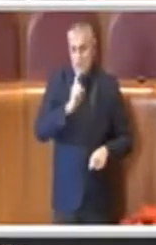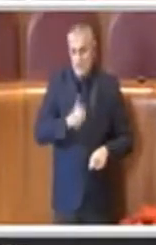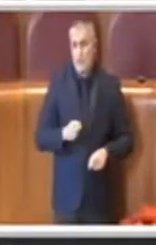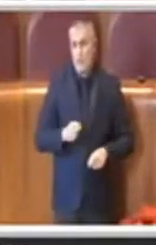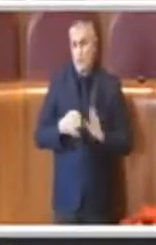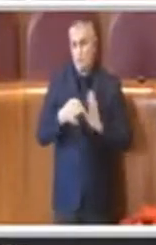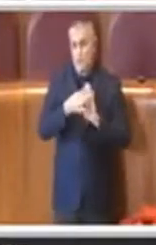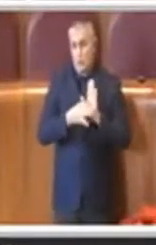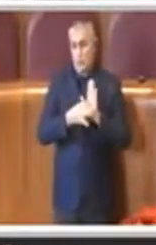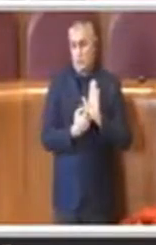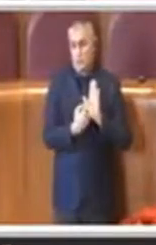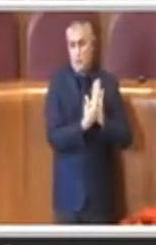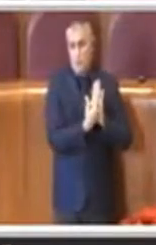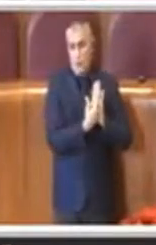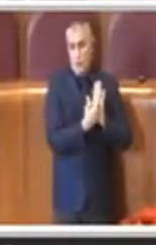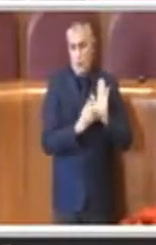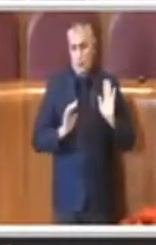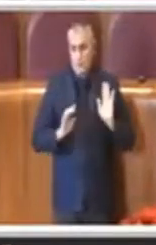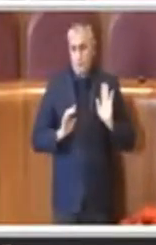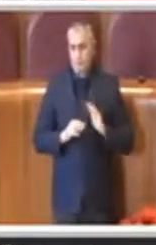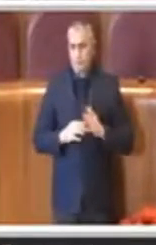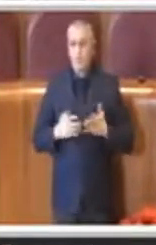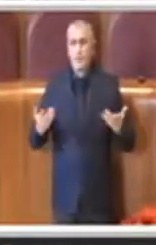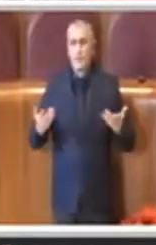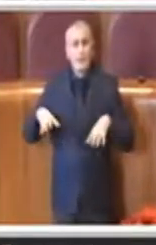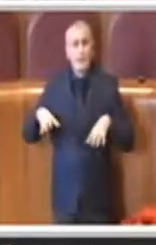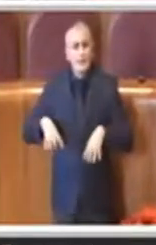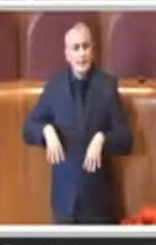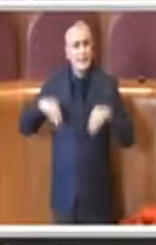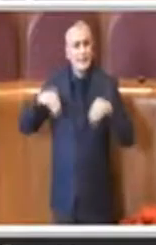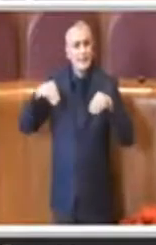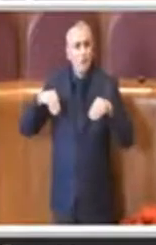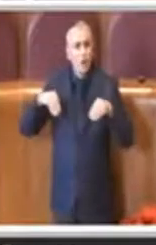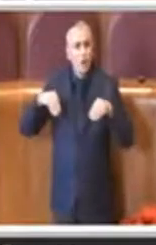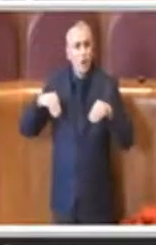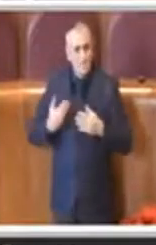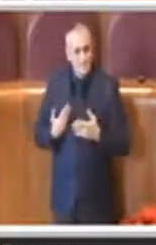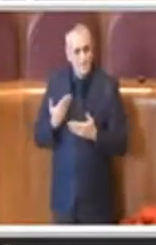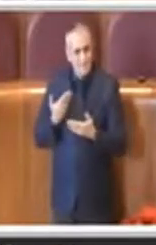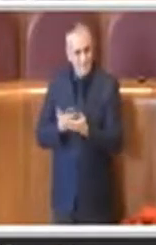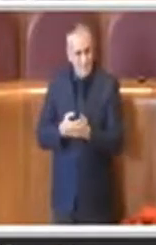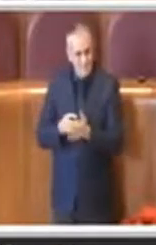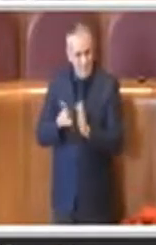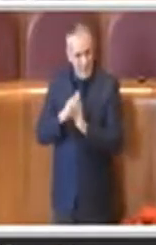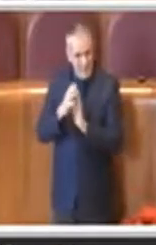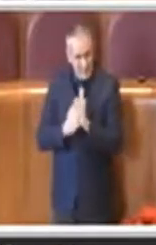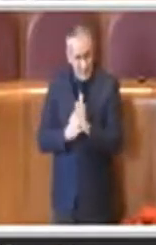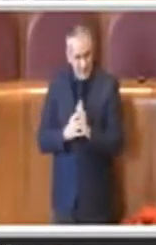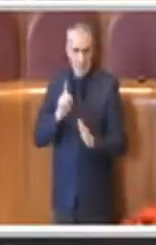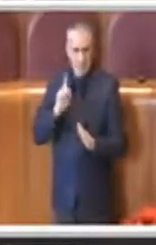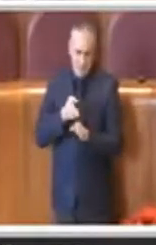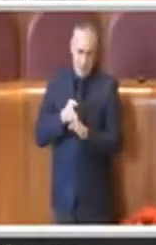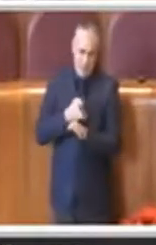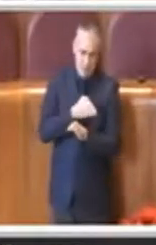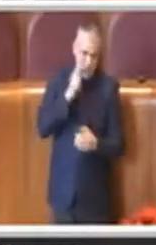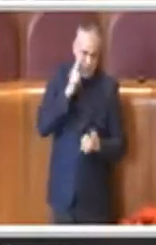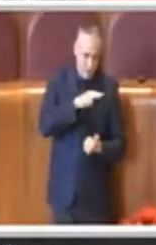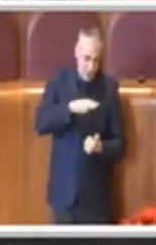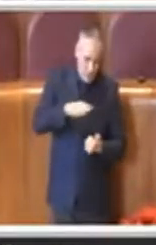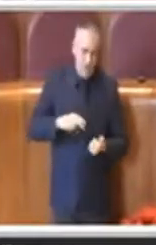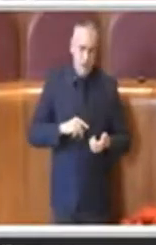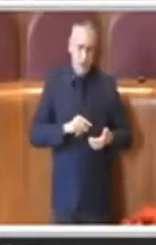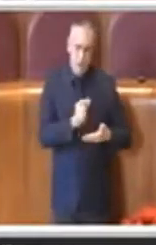rispettare dei requisiti. Quindi a valle della nostra approvazione di queste delibere vanno fatte tutta una serie di passaggi,